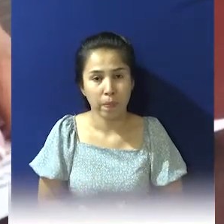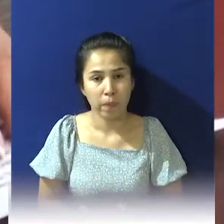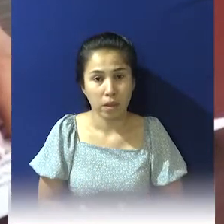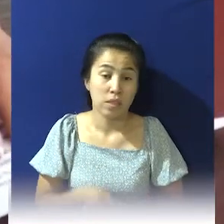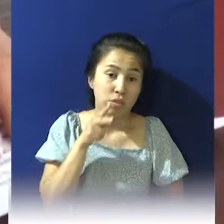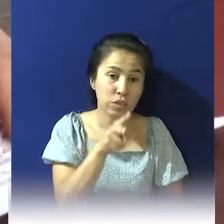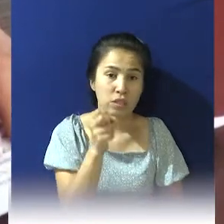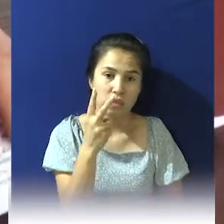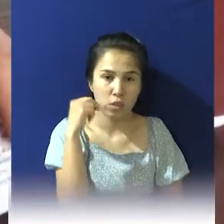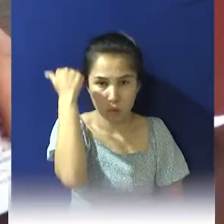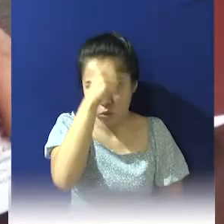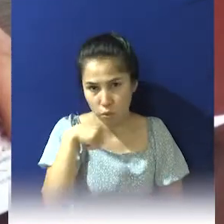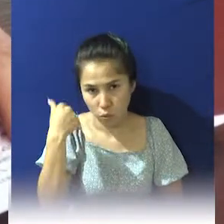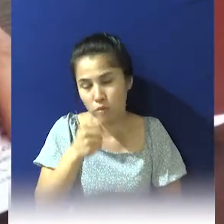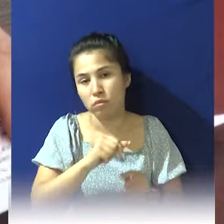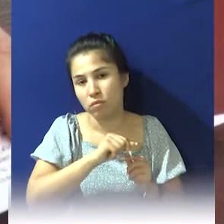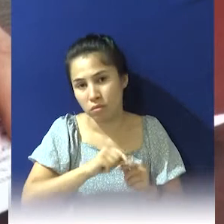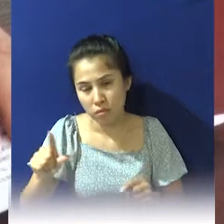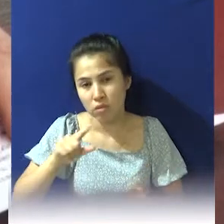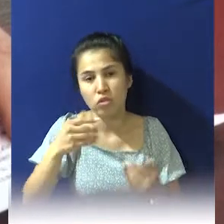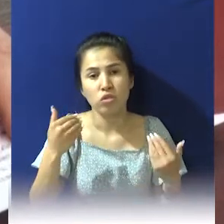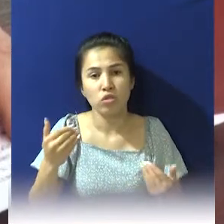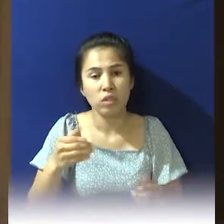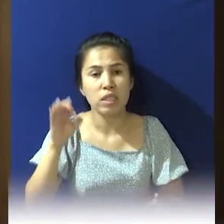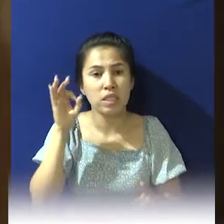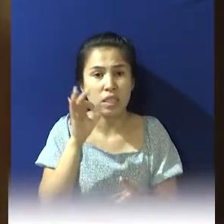«Меркель Жангасая» и ассоциации «Самониен».